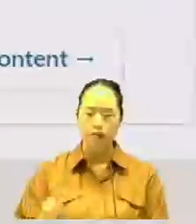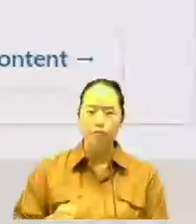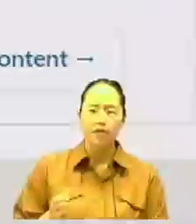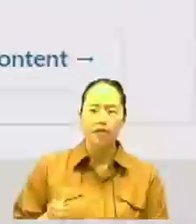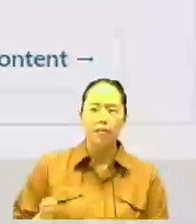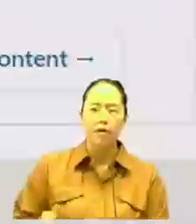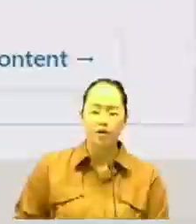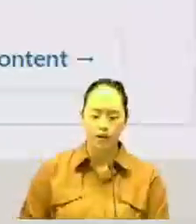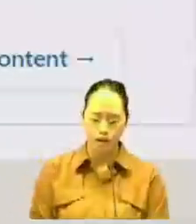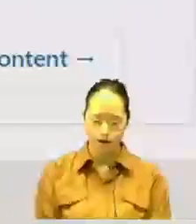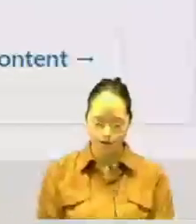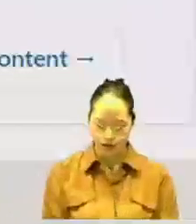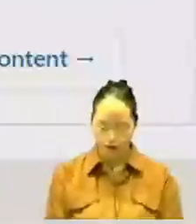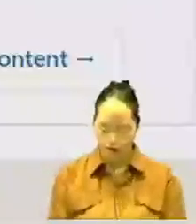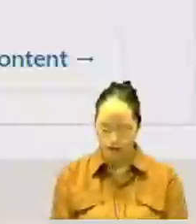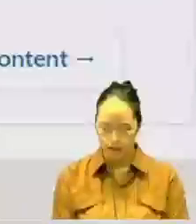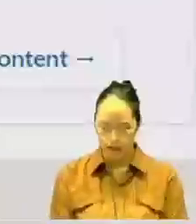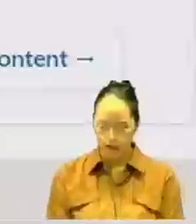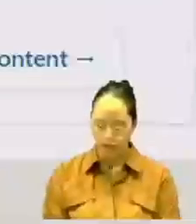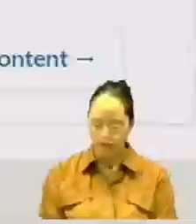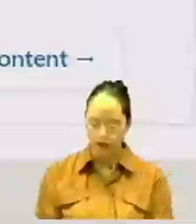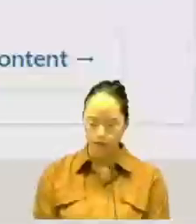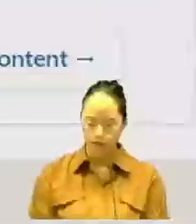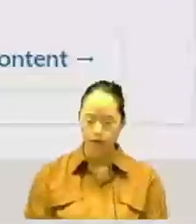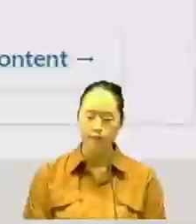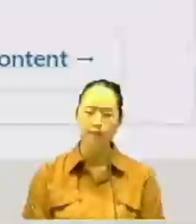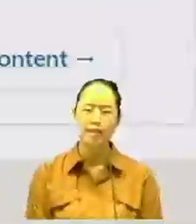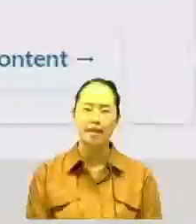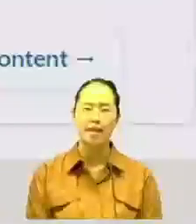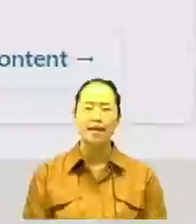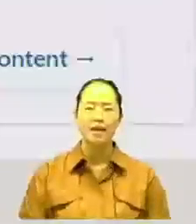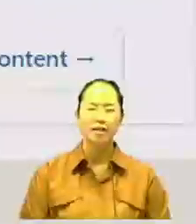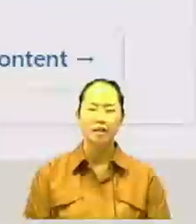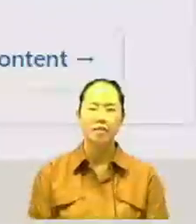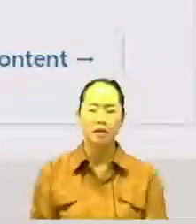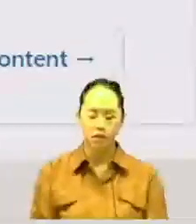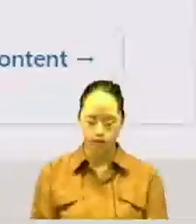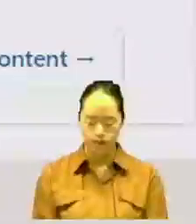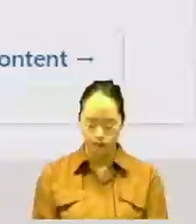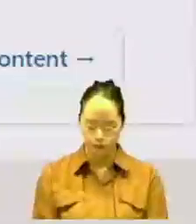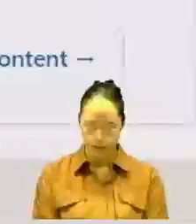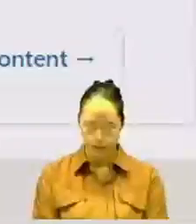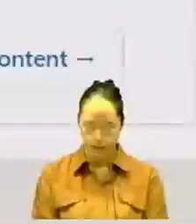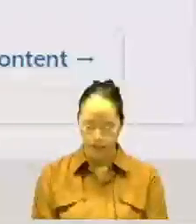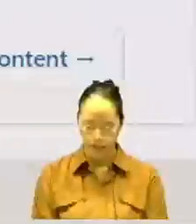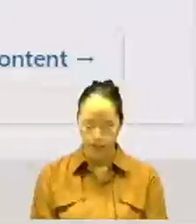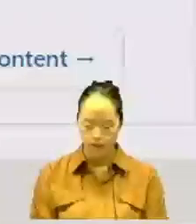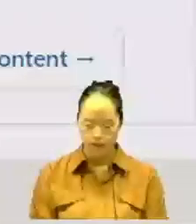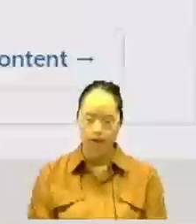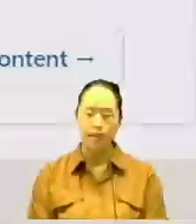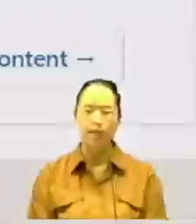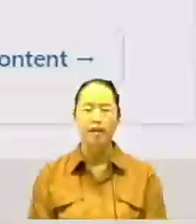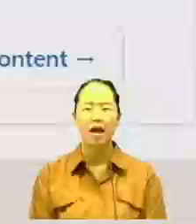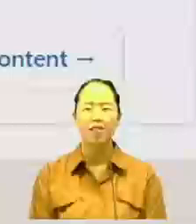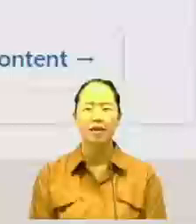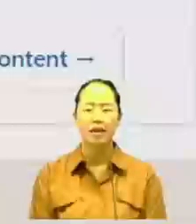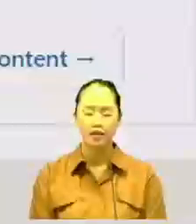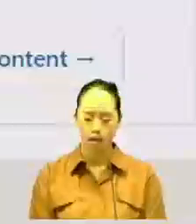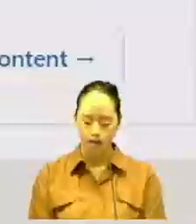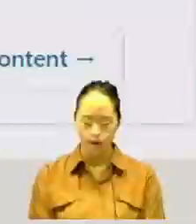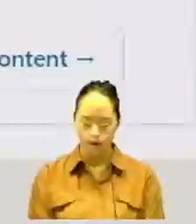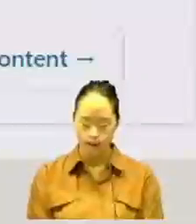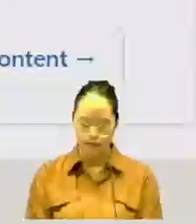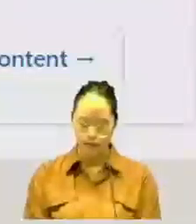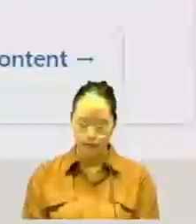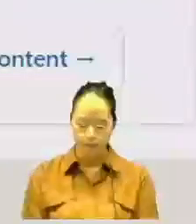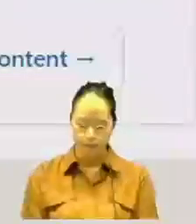了。甚至在居鲁士的出生之前呢，神已经预言了说有一个国家叫波斯，将有一个王